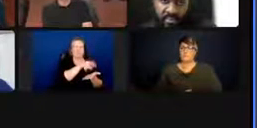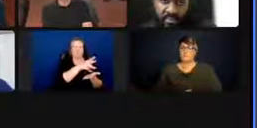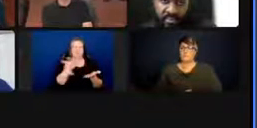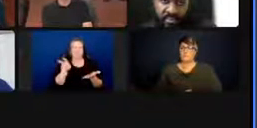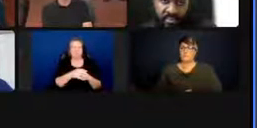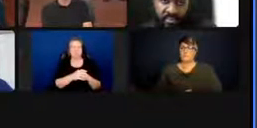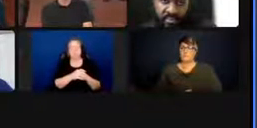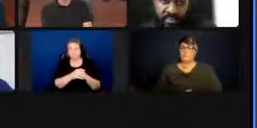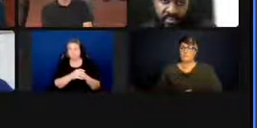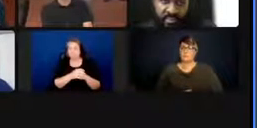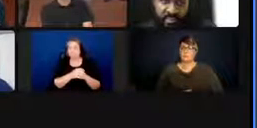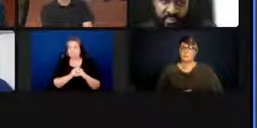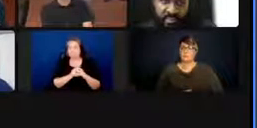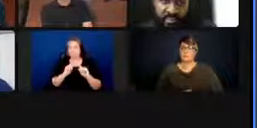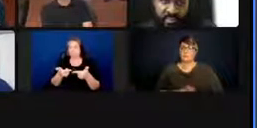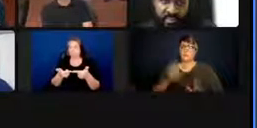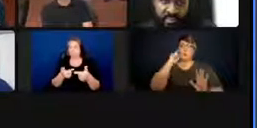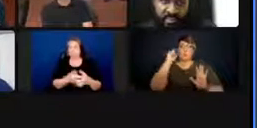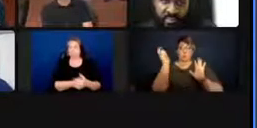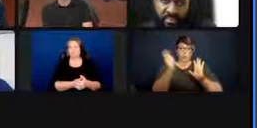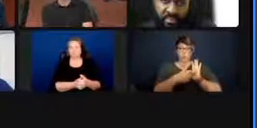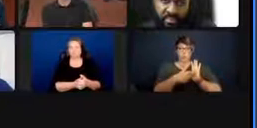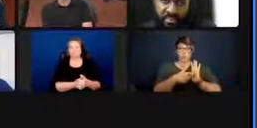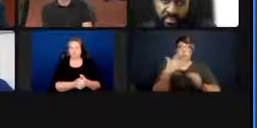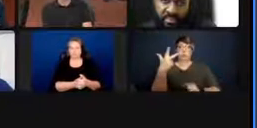الاختبارات، وأنتم يمكنكم أن تلاحظوا